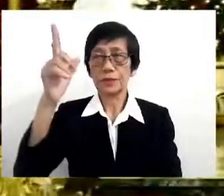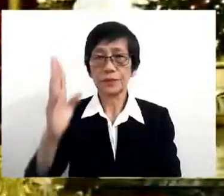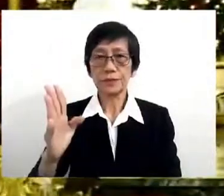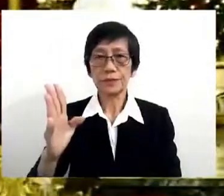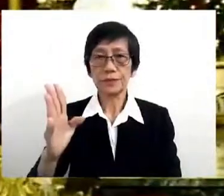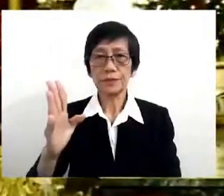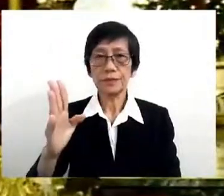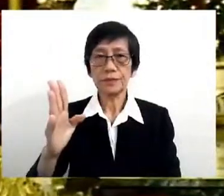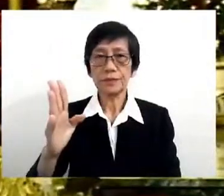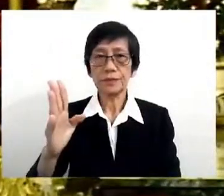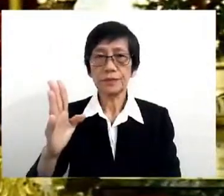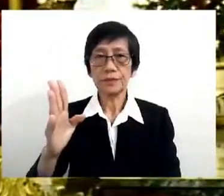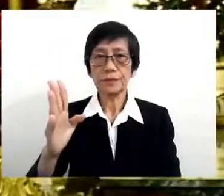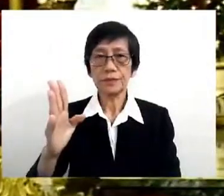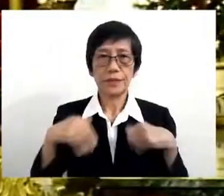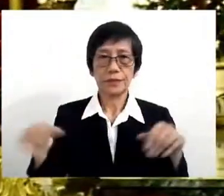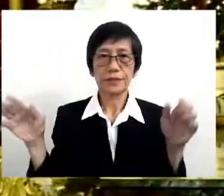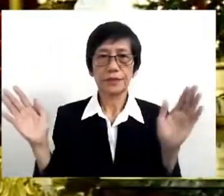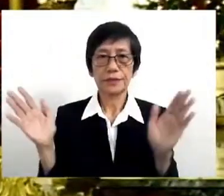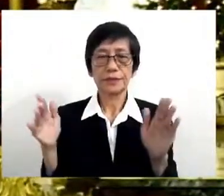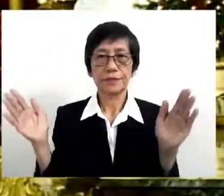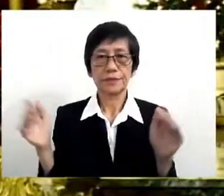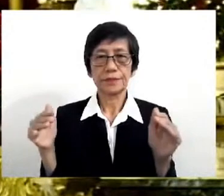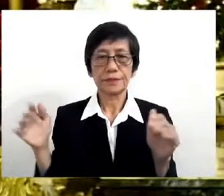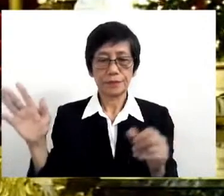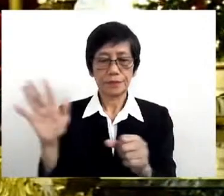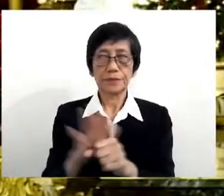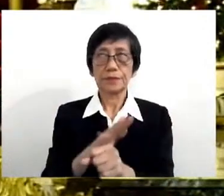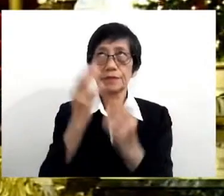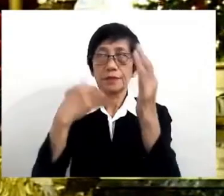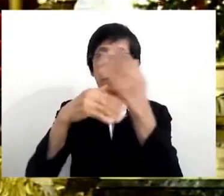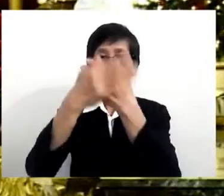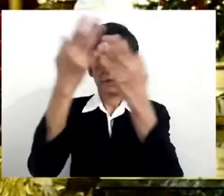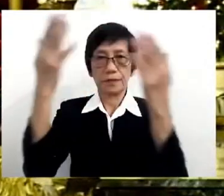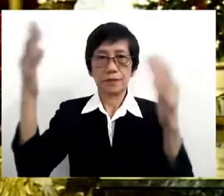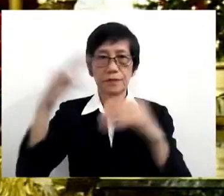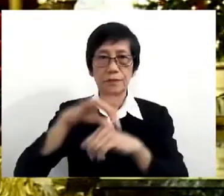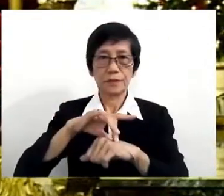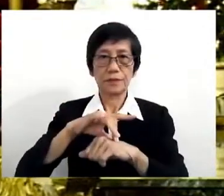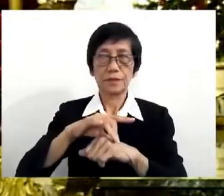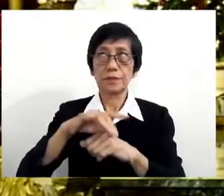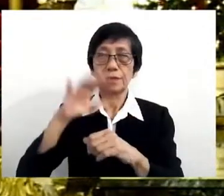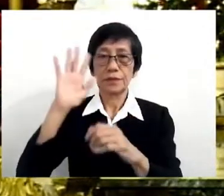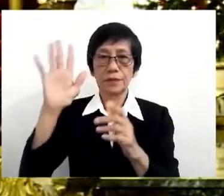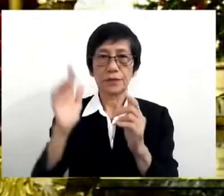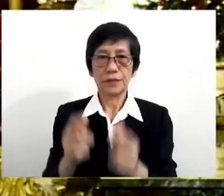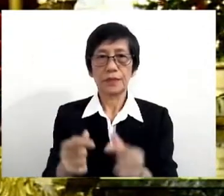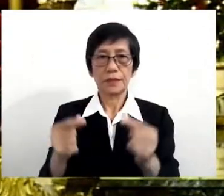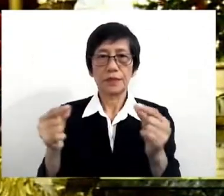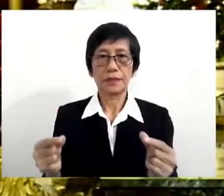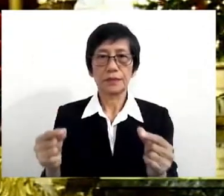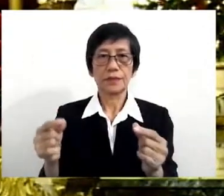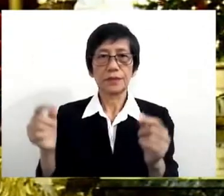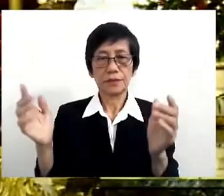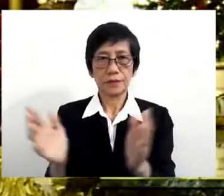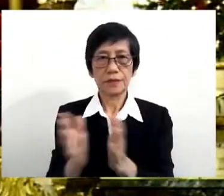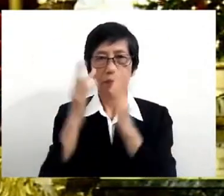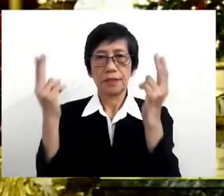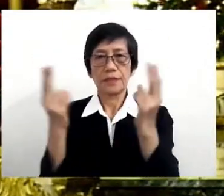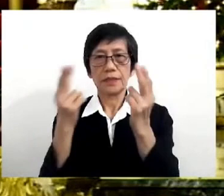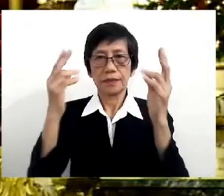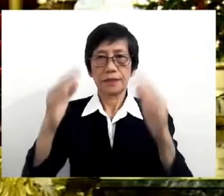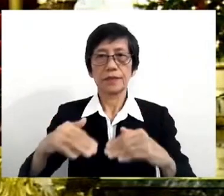hukbo, napupuno ang langit at lupa ng kadakilaan mo, o sana sa